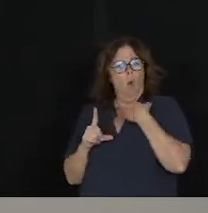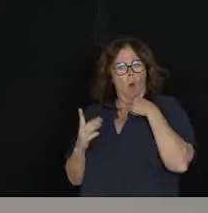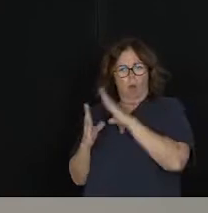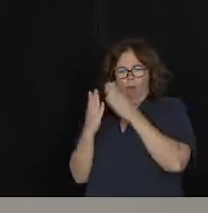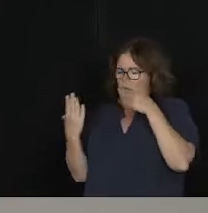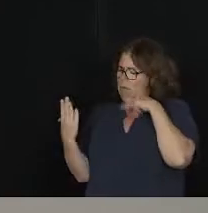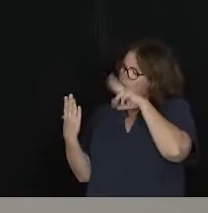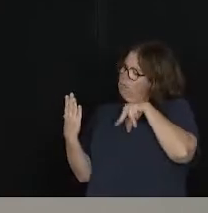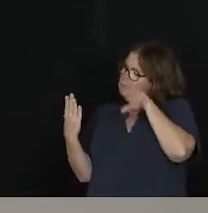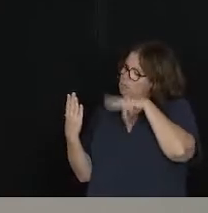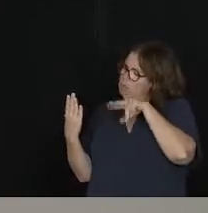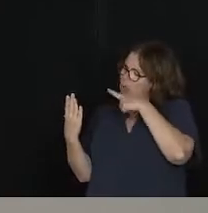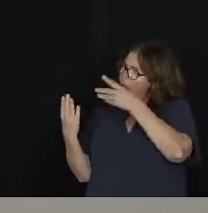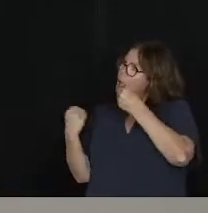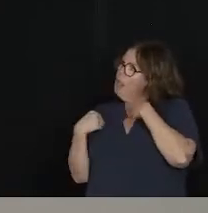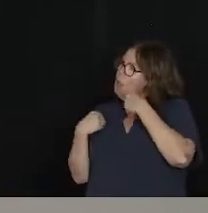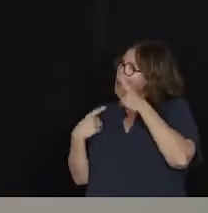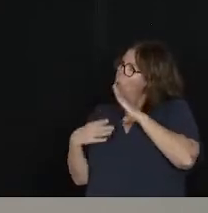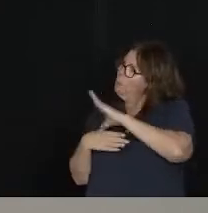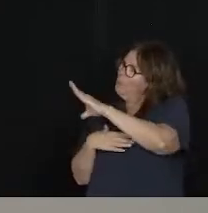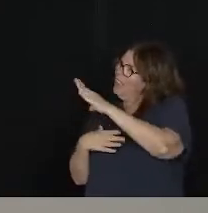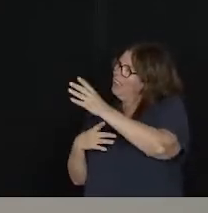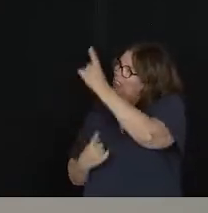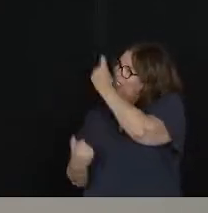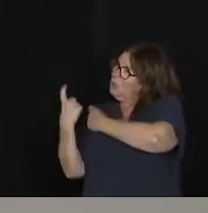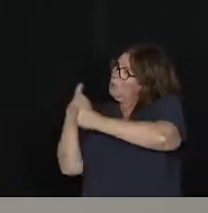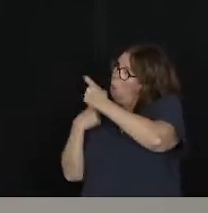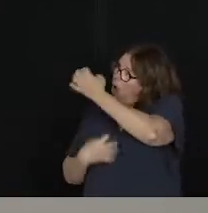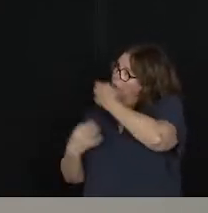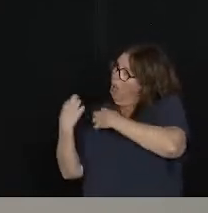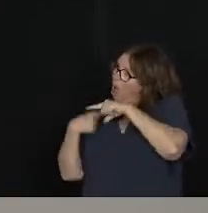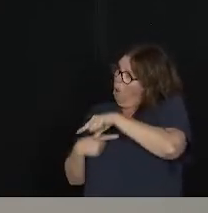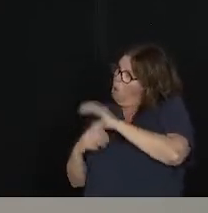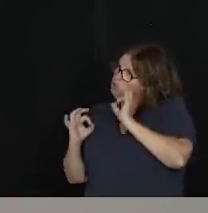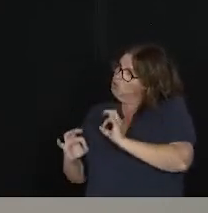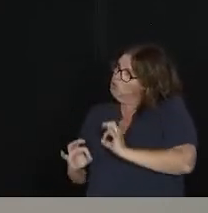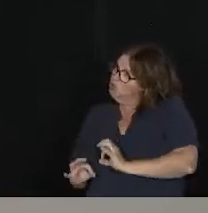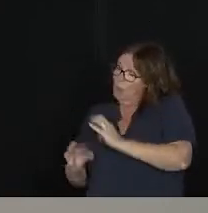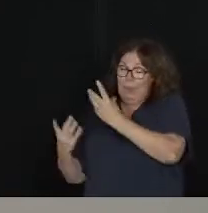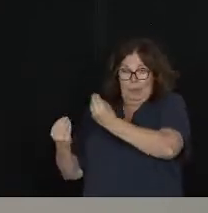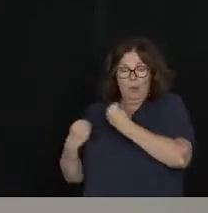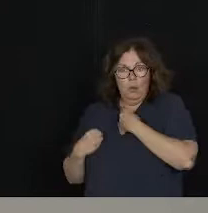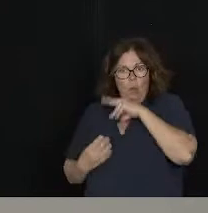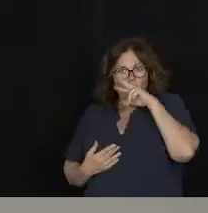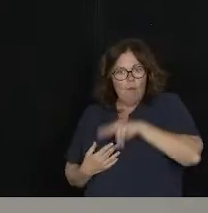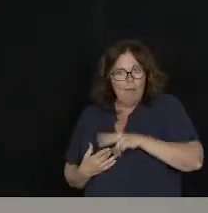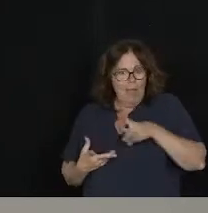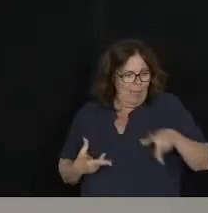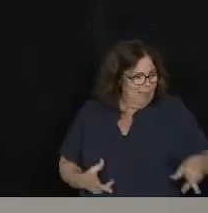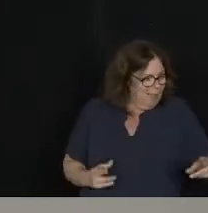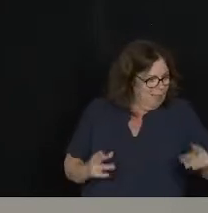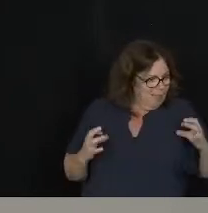avec l'histoire. Avec l'histoire telle qu'elle se met en place. Et donc,